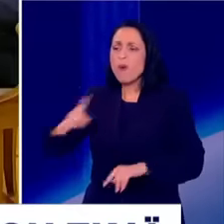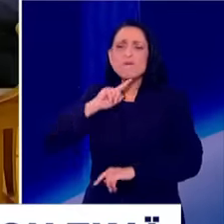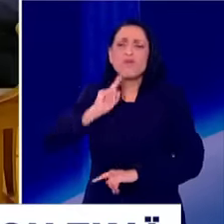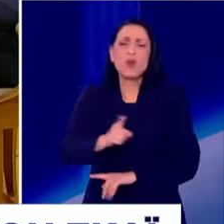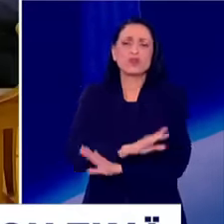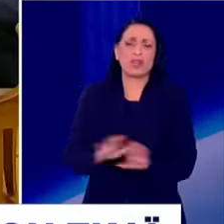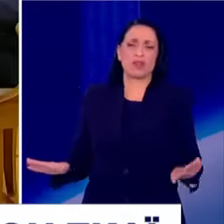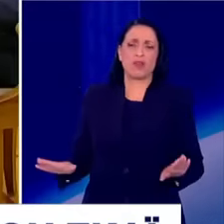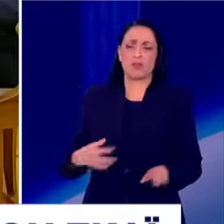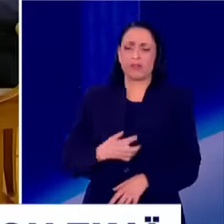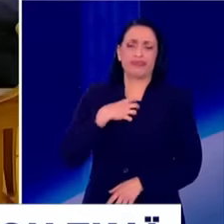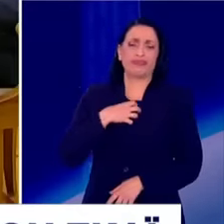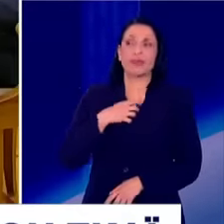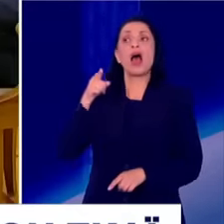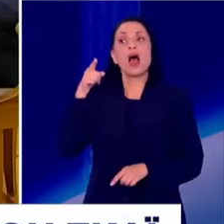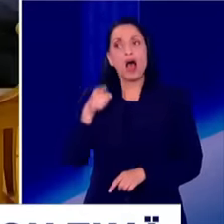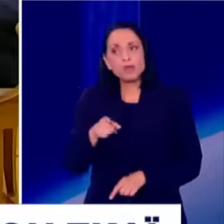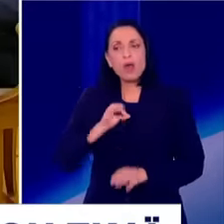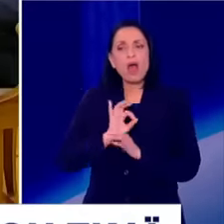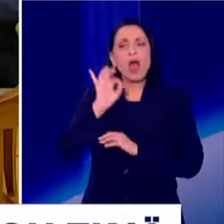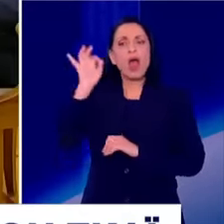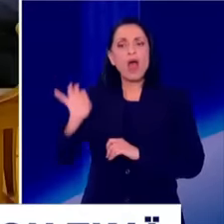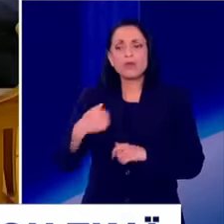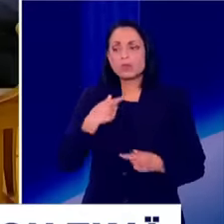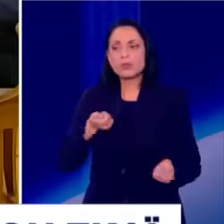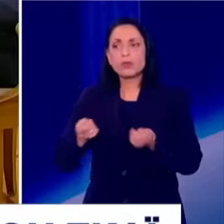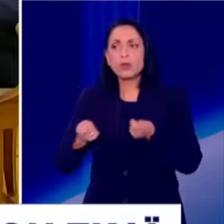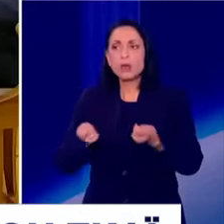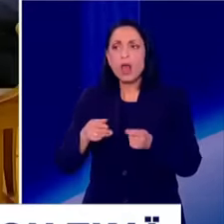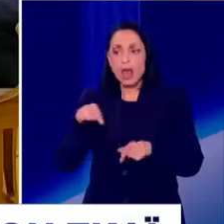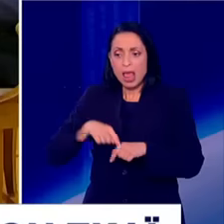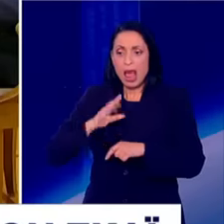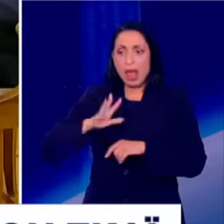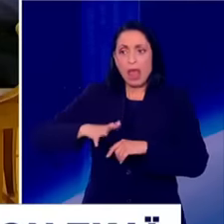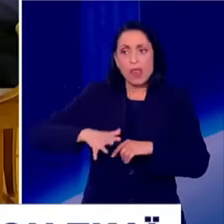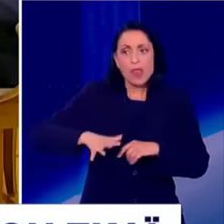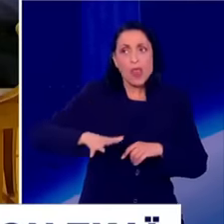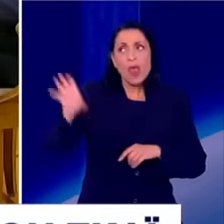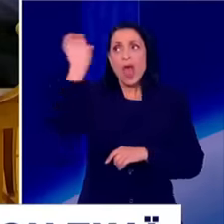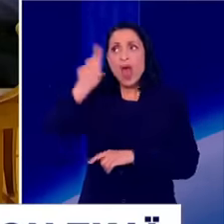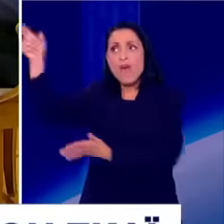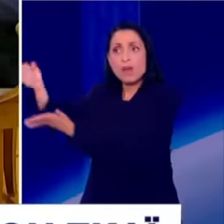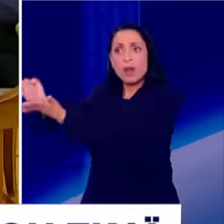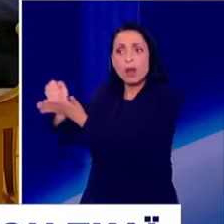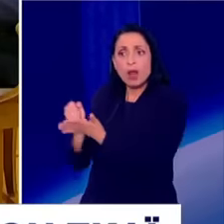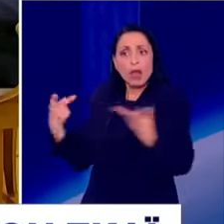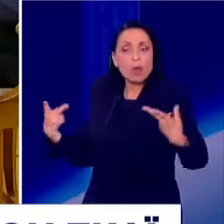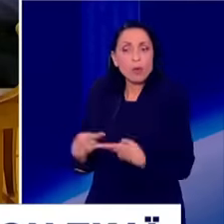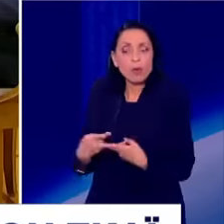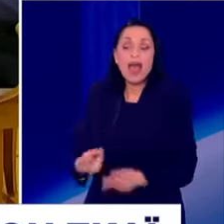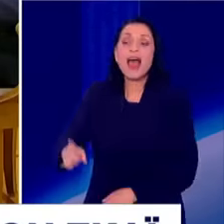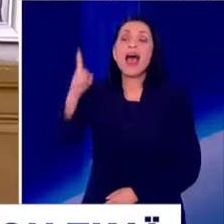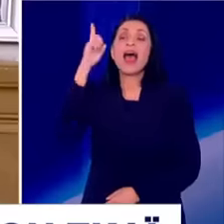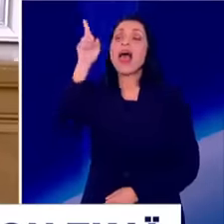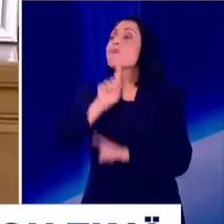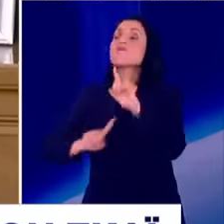έφτασε στο σημείο να οδηγήσει και κάποιους στο να ισχυριστούν ότι πρέπει να κοπούν και ευρωπαϊκά κονδύλια. Εγώ θα ξαναπώ, ένας είναι ο κριτής.